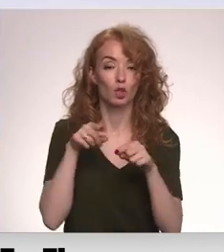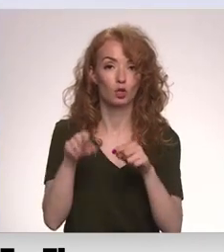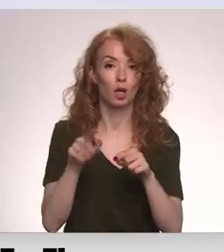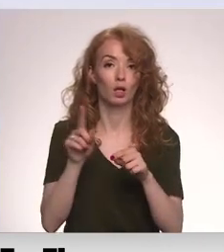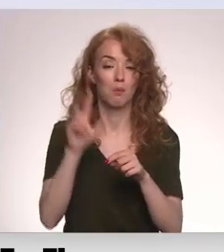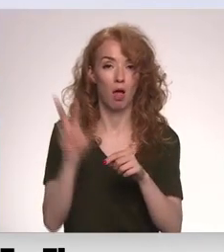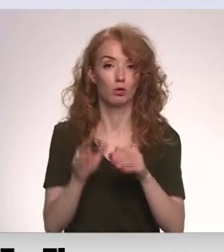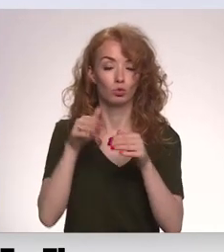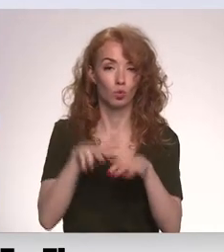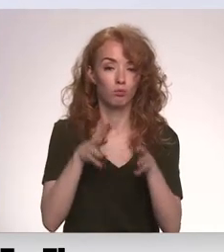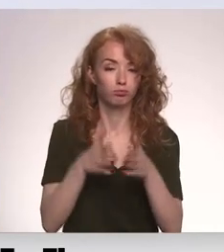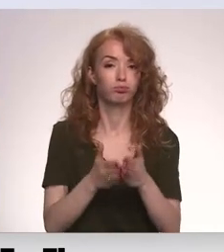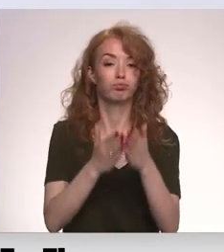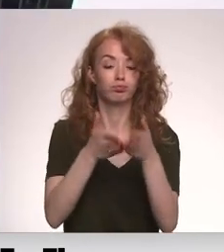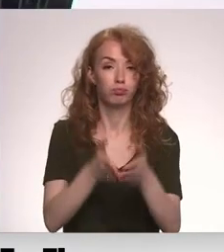Baltijas jūrā.